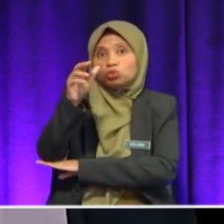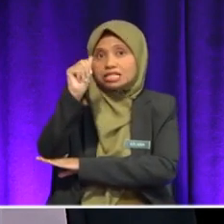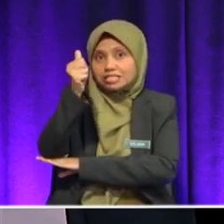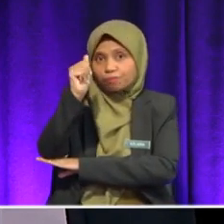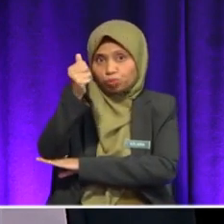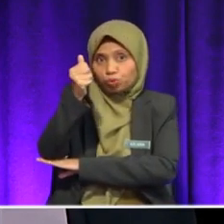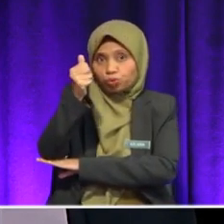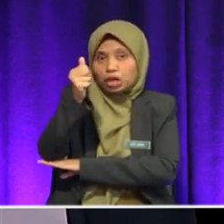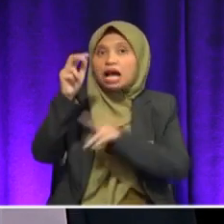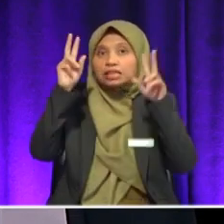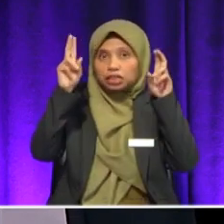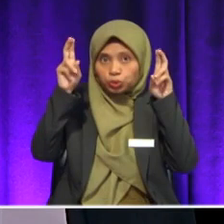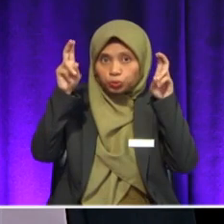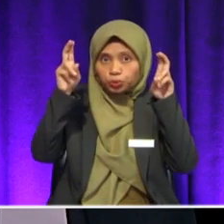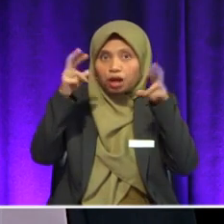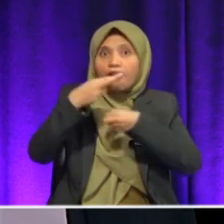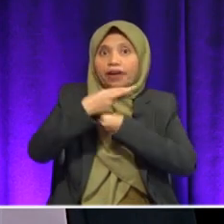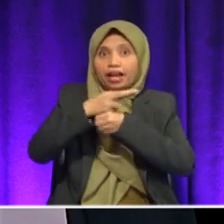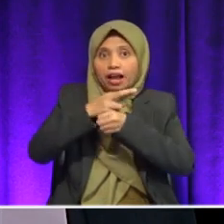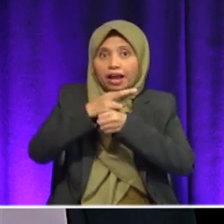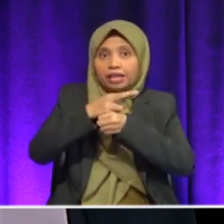modus ini adalah tajuknya adalah